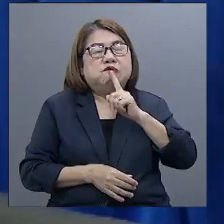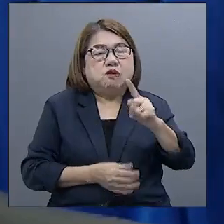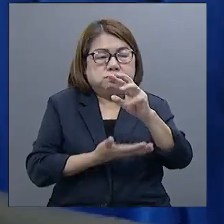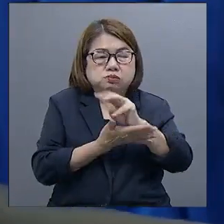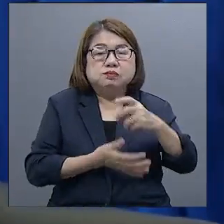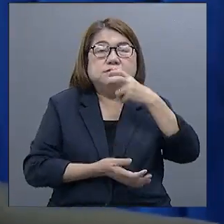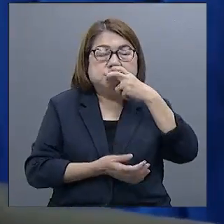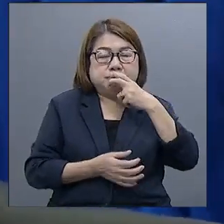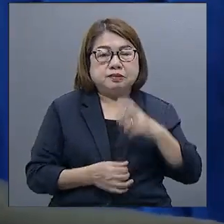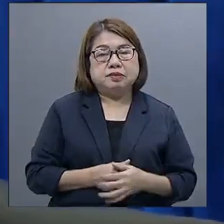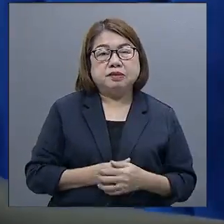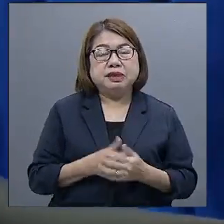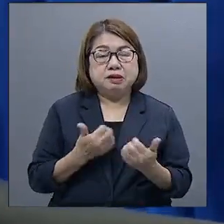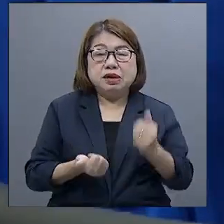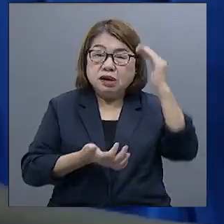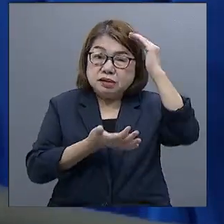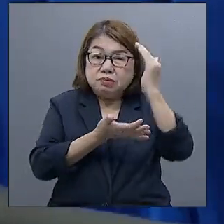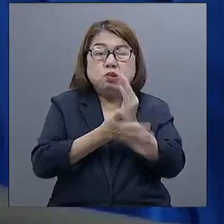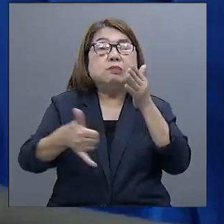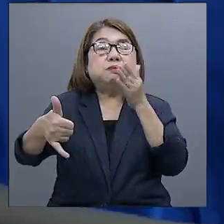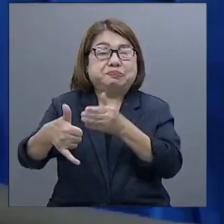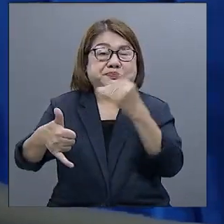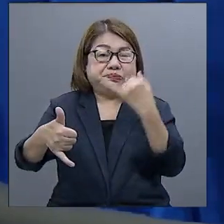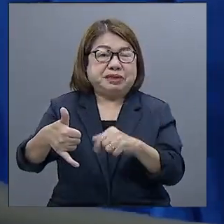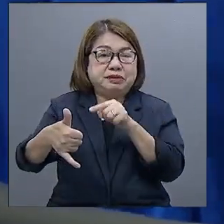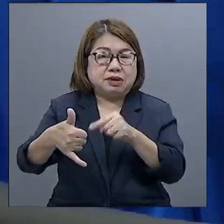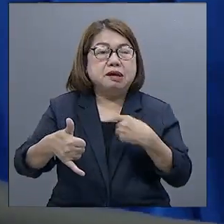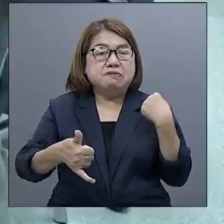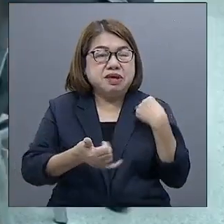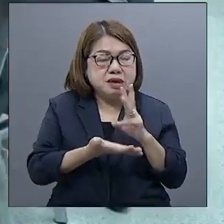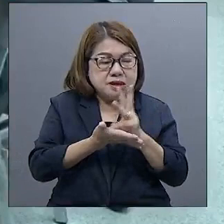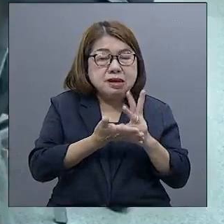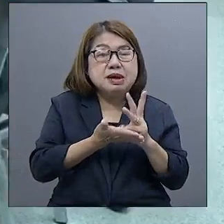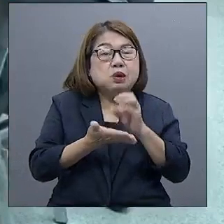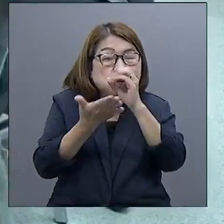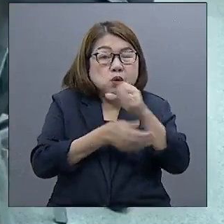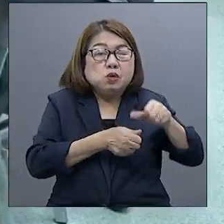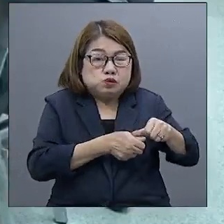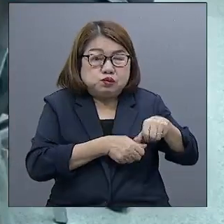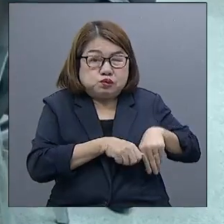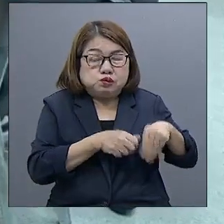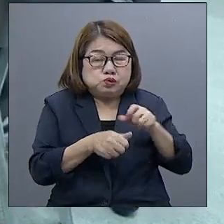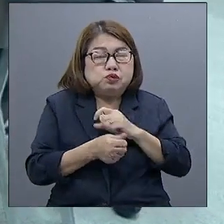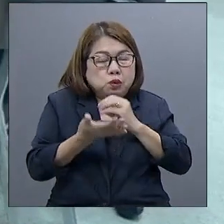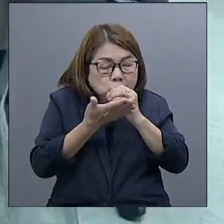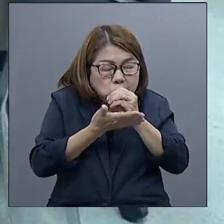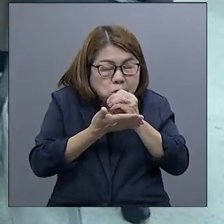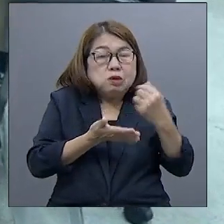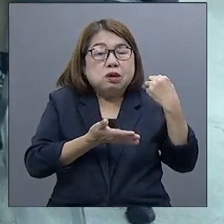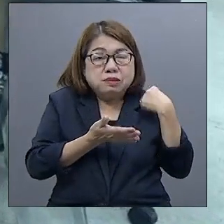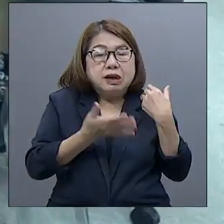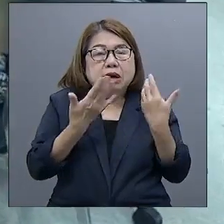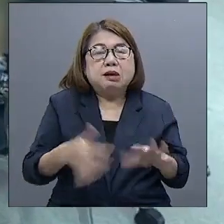ล่าสุดพนักงานสอบสวนแจ้งข้อหานายสายชลครับมียาเสพติดไว้ในครอบครองแล้วก็เสพยาเสพติดก่อนที่จะ